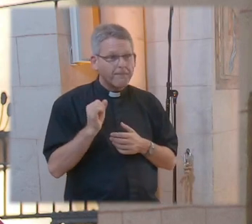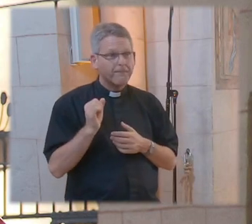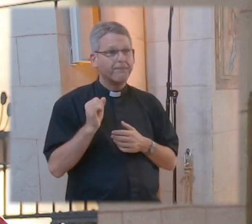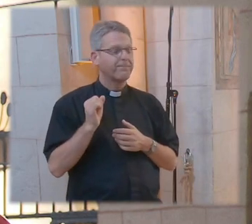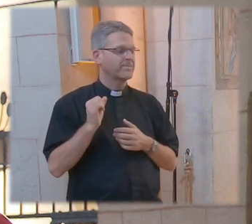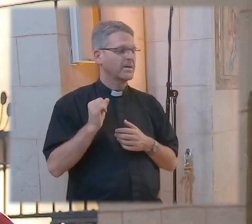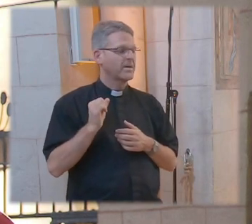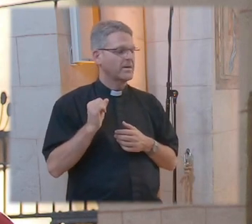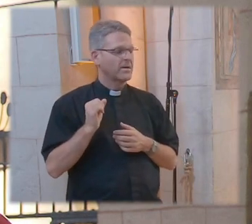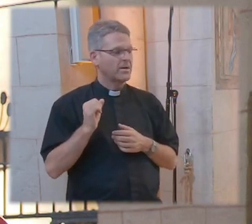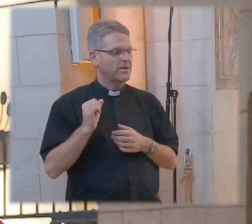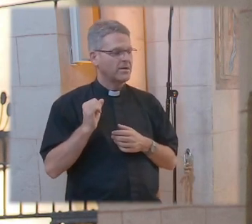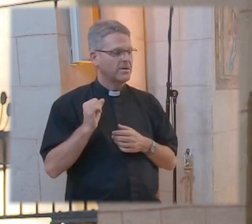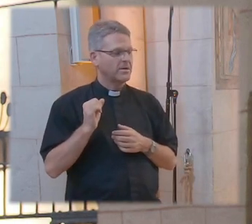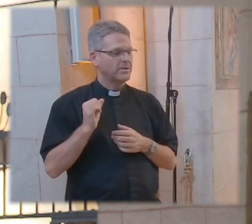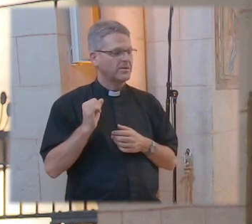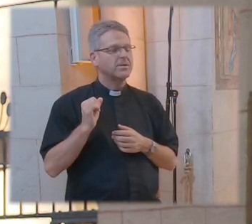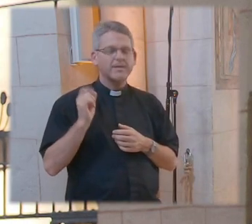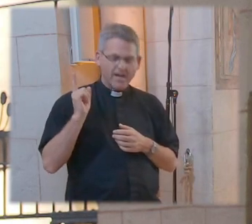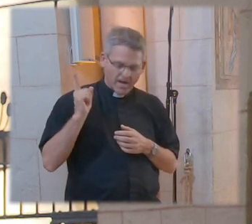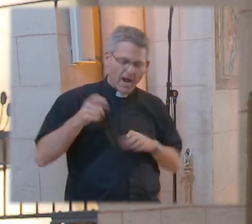wachgehalten und gepflegt haben.